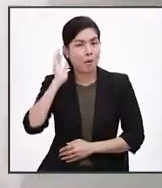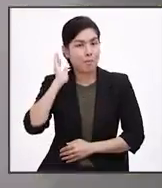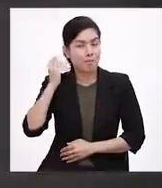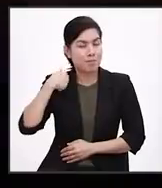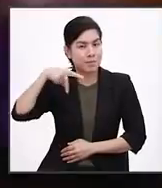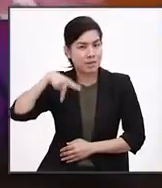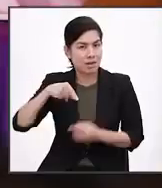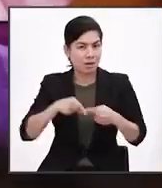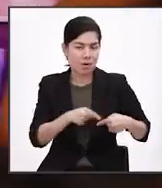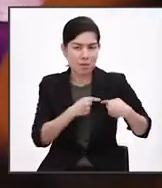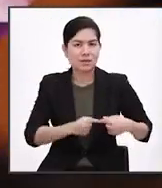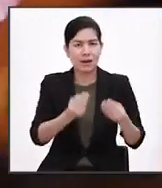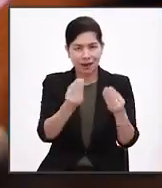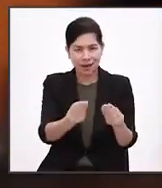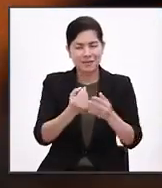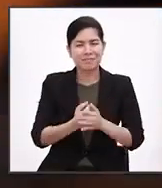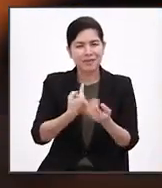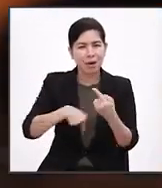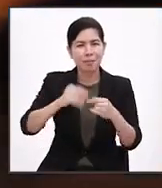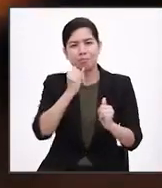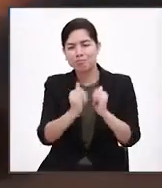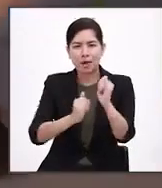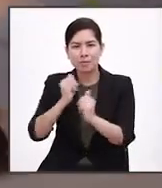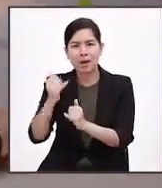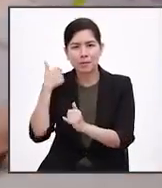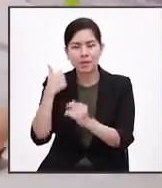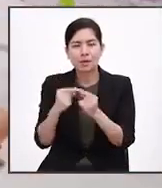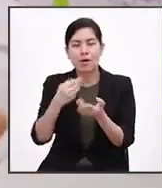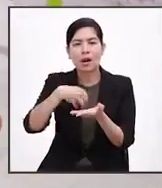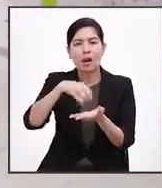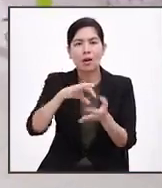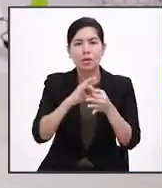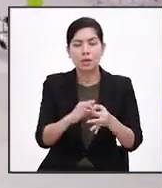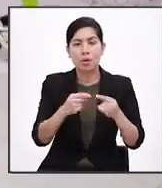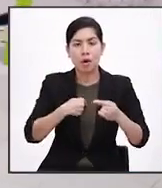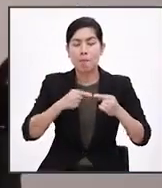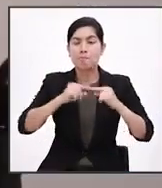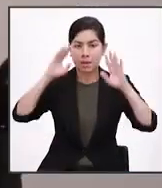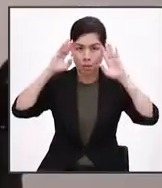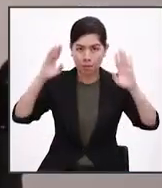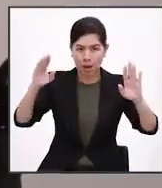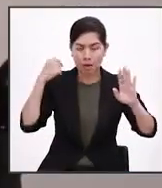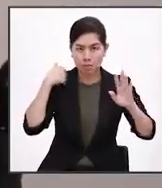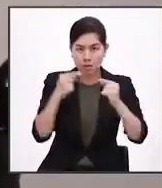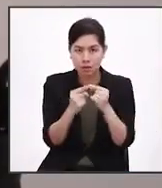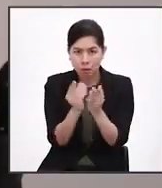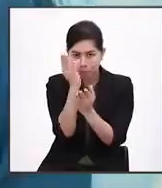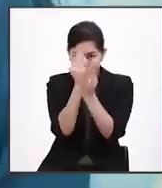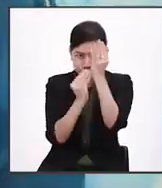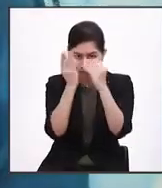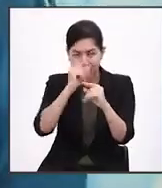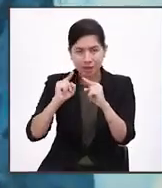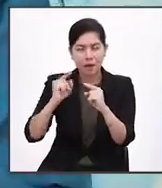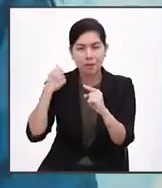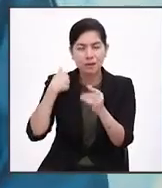นอะไรเงี้ยค่ะแต่ละที่ที่เราไปพูดเราก็จะได้แบบในมุมมองของเราเรื่องราวที่เราประสบมาแล้วก็สิ่งที่เราได้เรียนรู้อะไรเงี้ยค่ะก็ไป